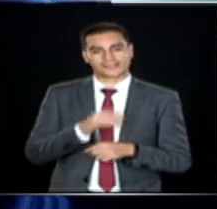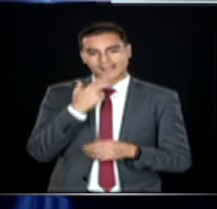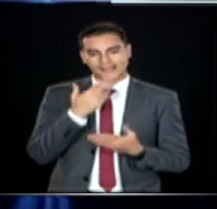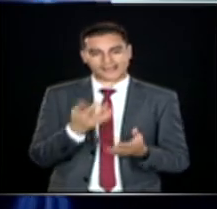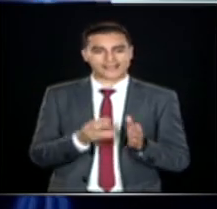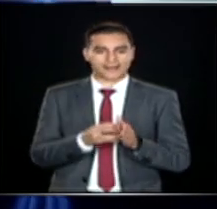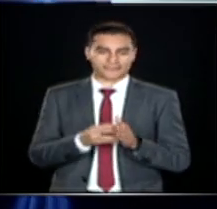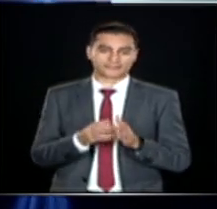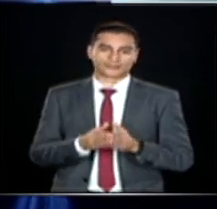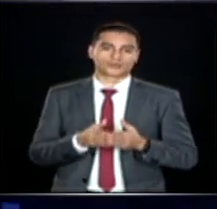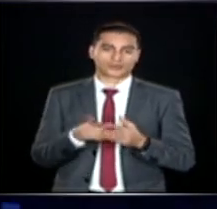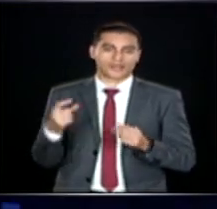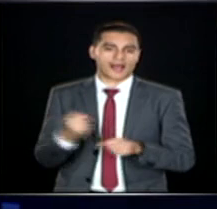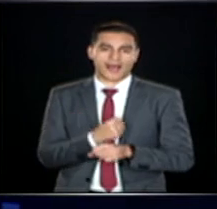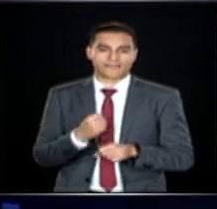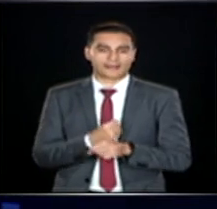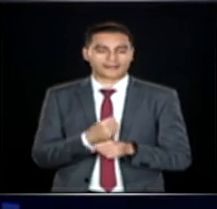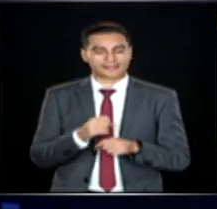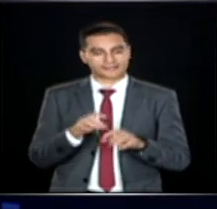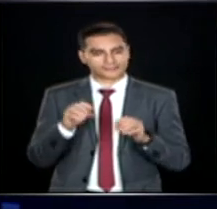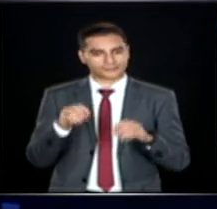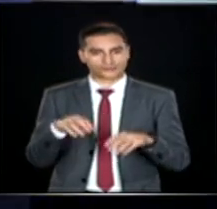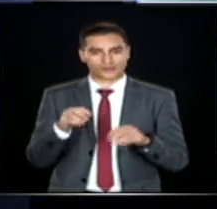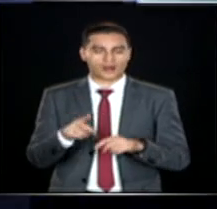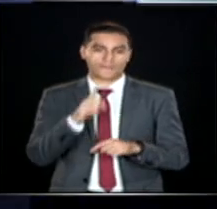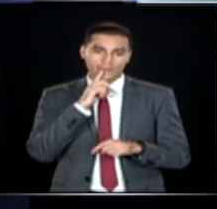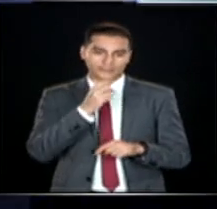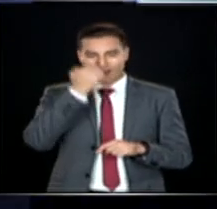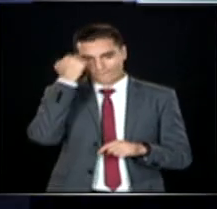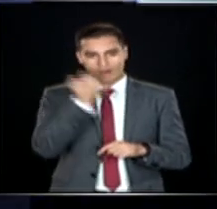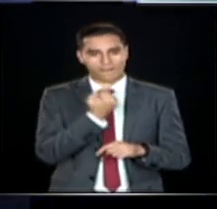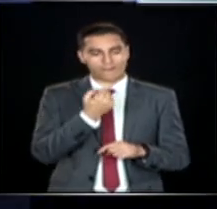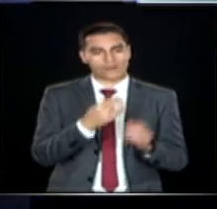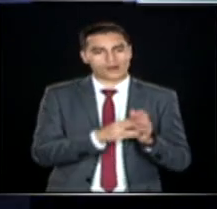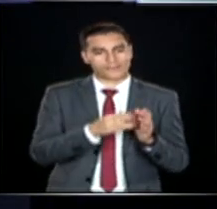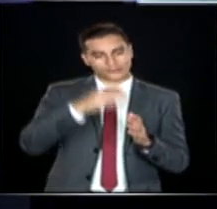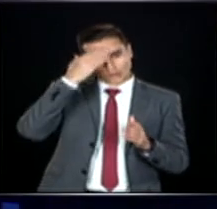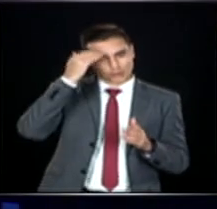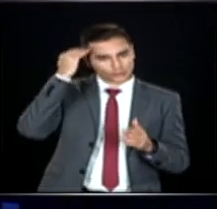السويس والف مبروك اول ثلاث نقاط في جامعه اسيوط